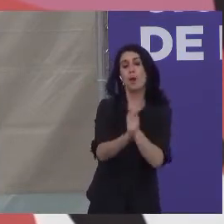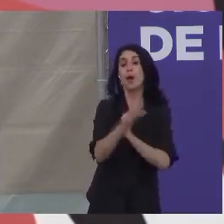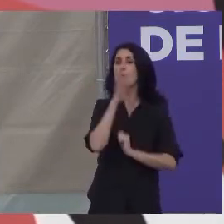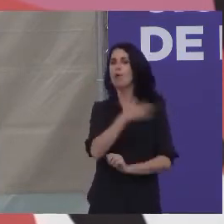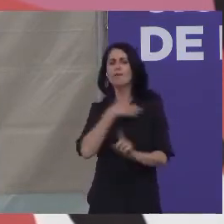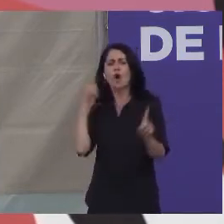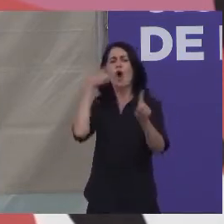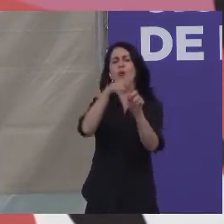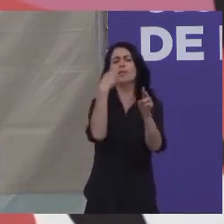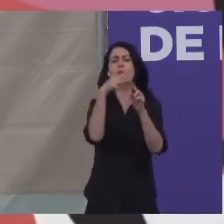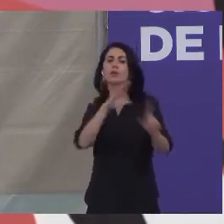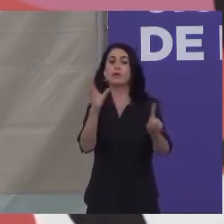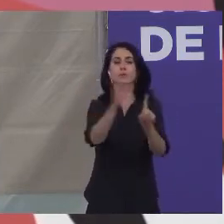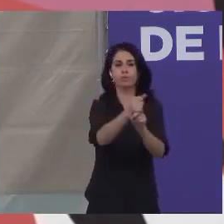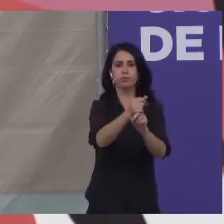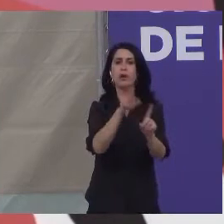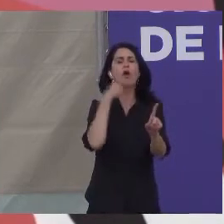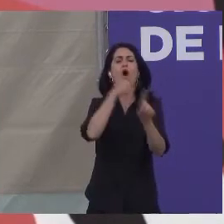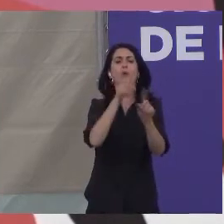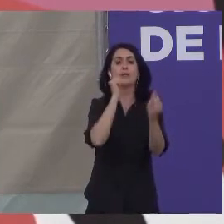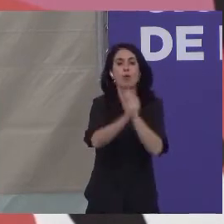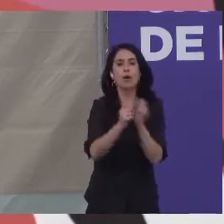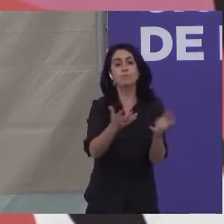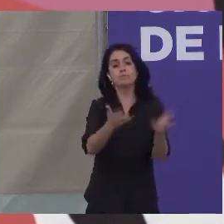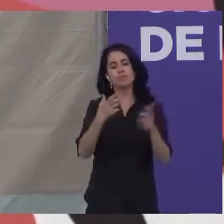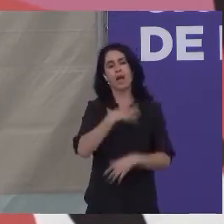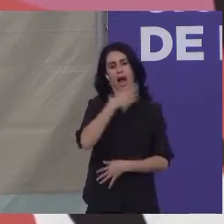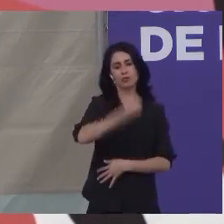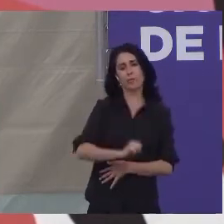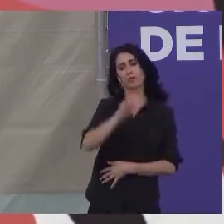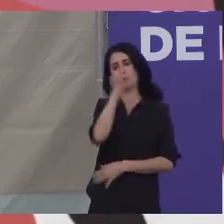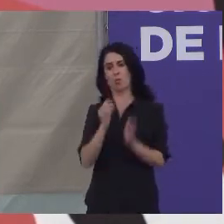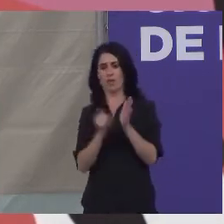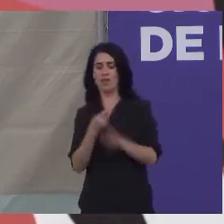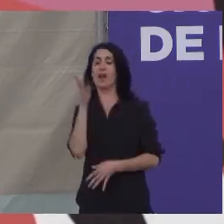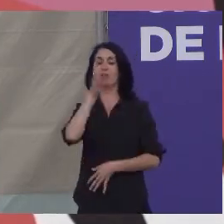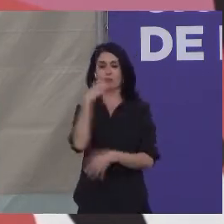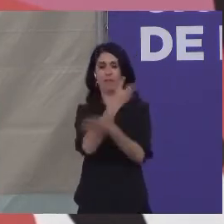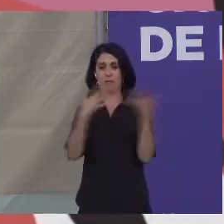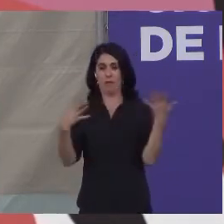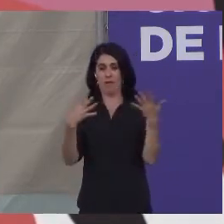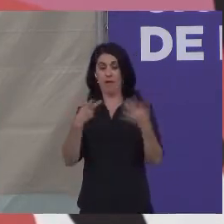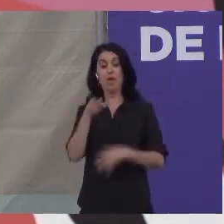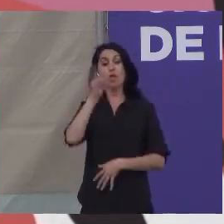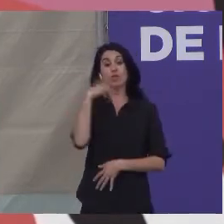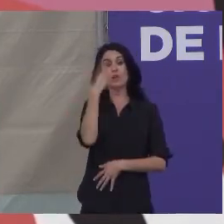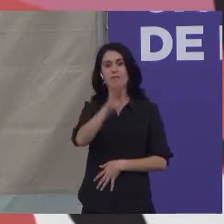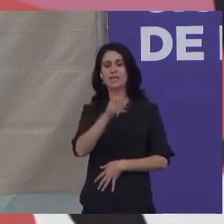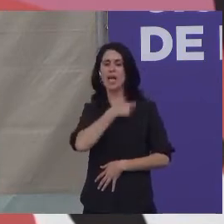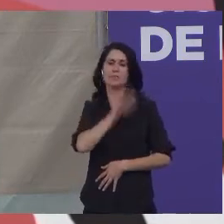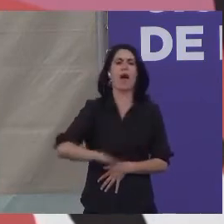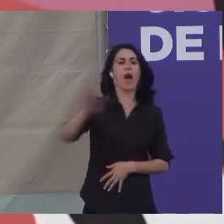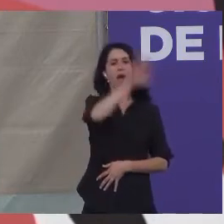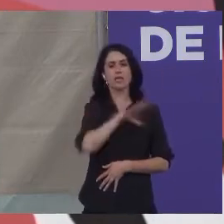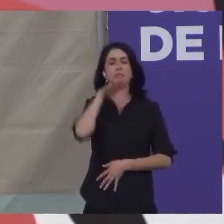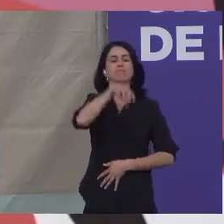que tenim. Guanyar als ajuntaments i a la Comunitat Valenciana el 2019, guanyar a Espanya el 2020 i governar per